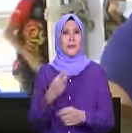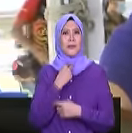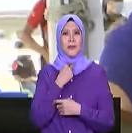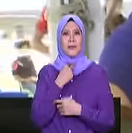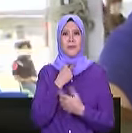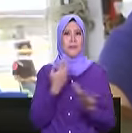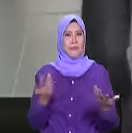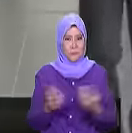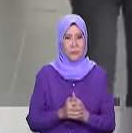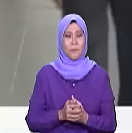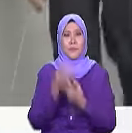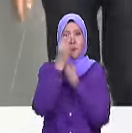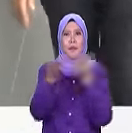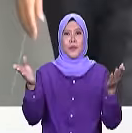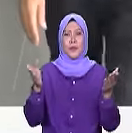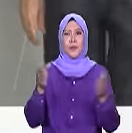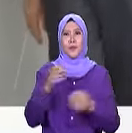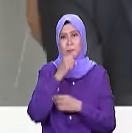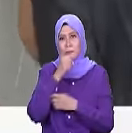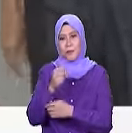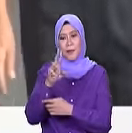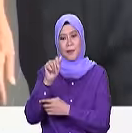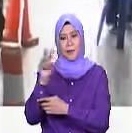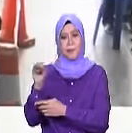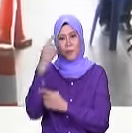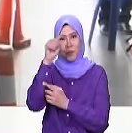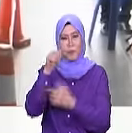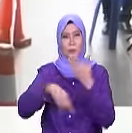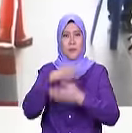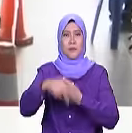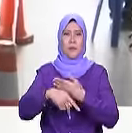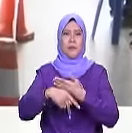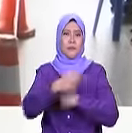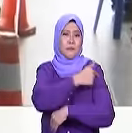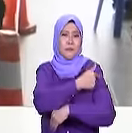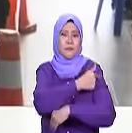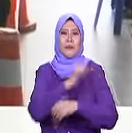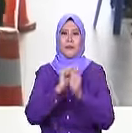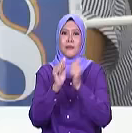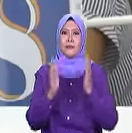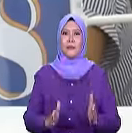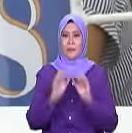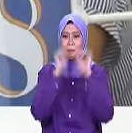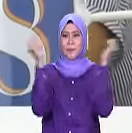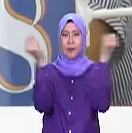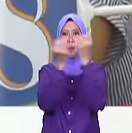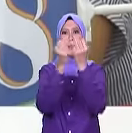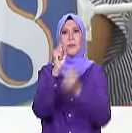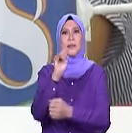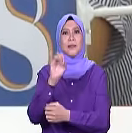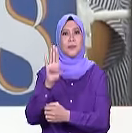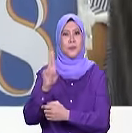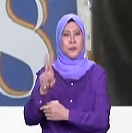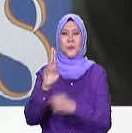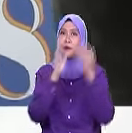Anwar ditemui pemberita RTM selepas meninjau proses vaksinasi untuk para atlet yang dijalankan di stadium tertutup Sibu.